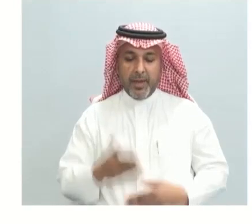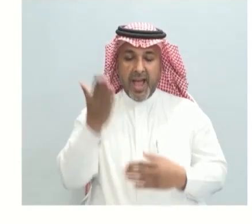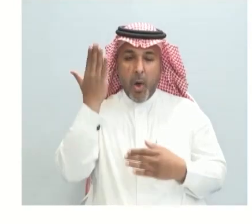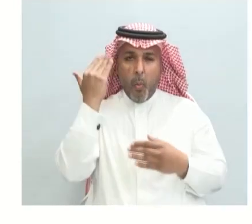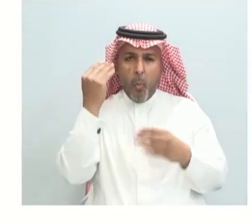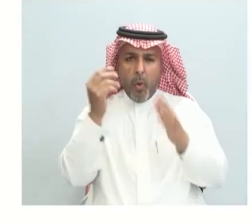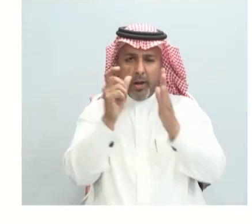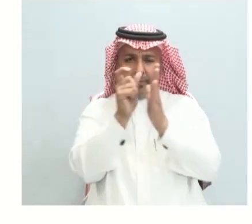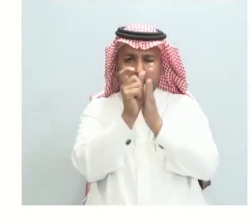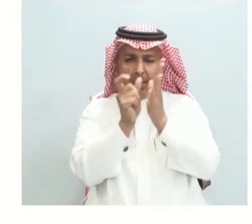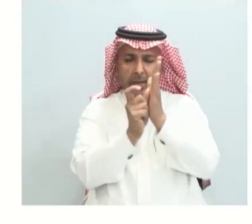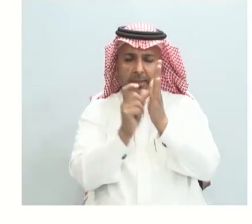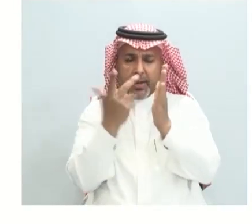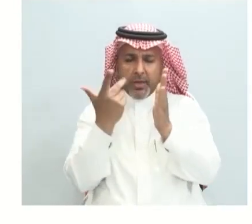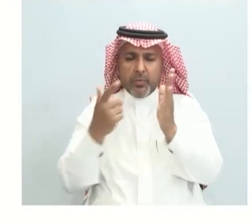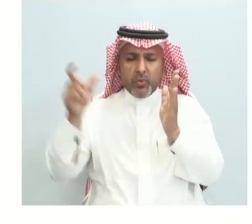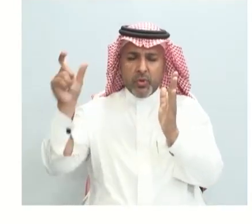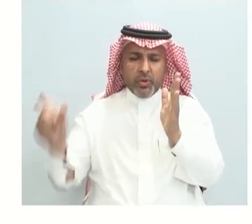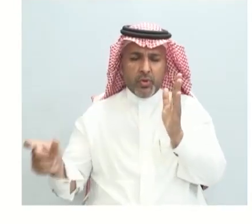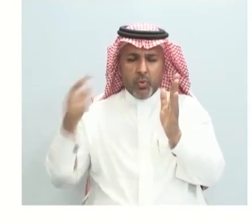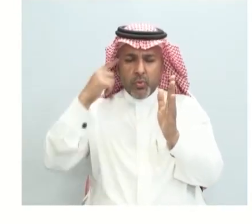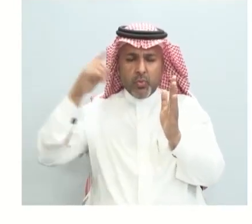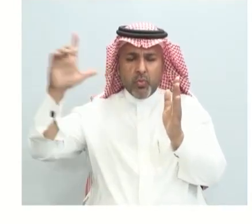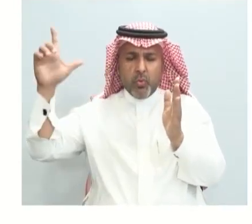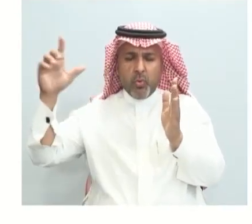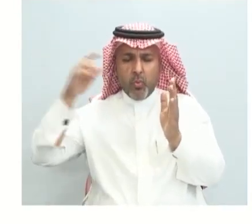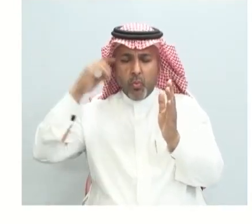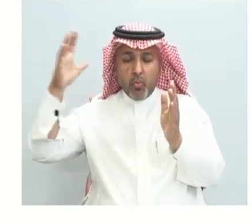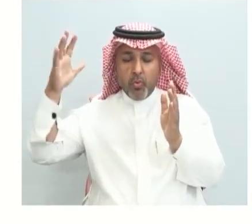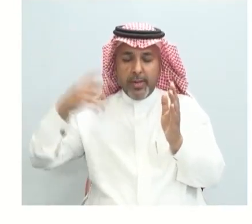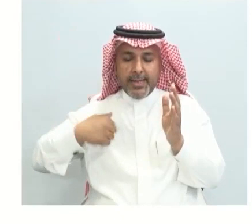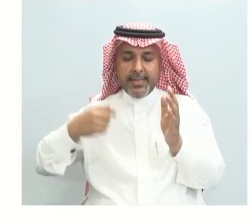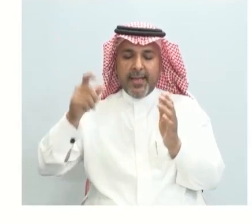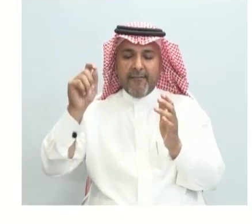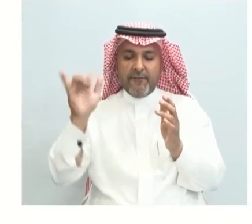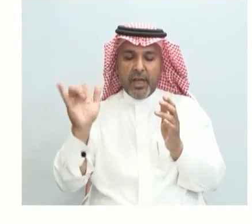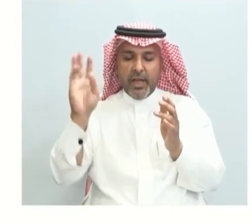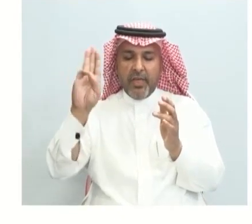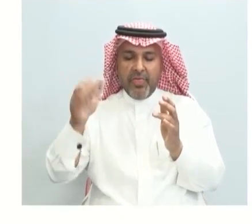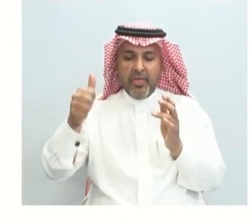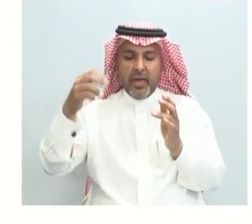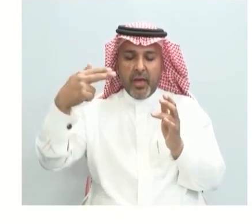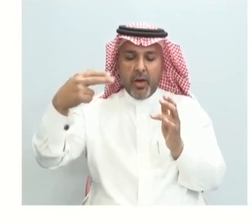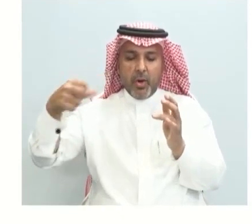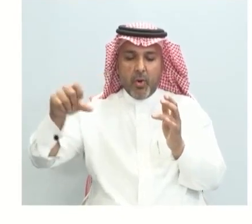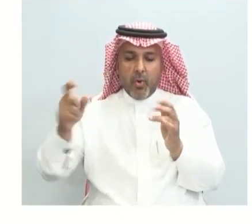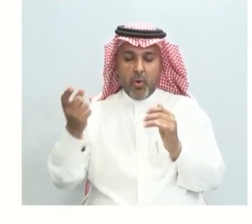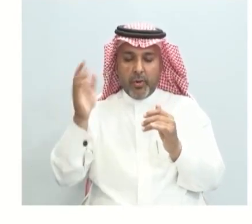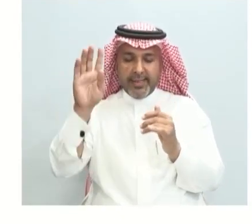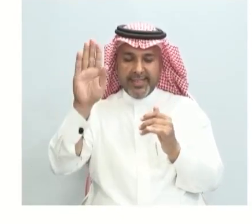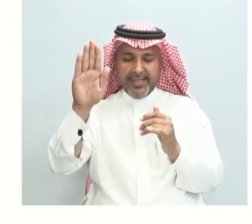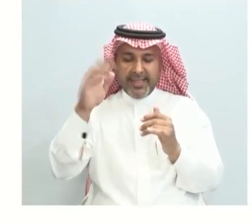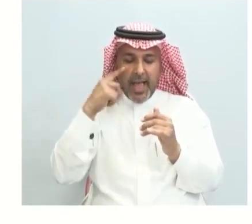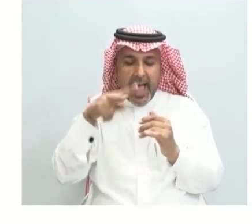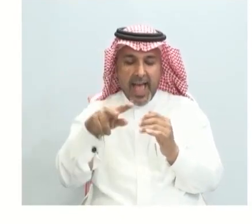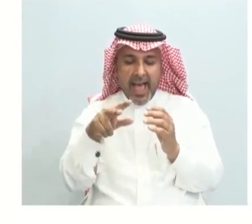نقول ان انه اي تربيع يساوي بي تربيع زائدا سي تربيع بشرط طبعا ان الزاويه